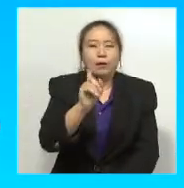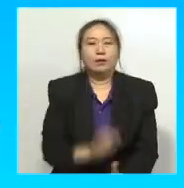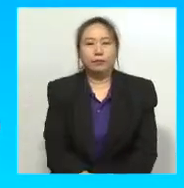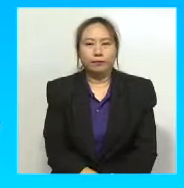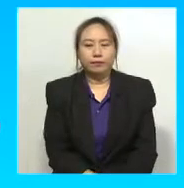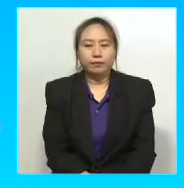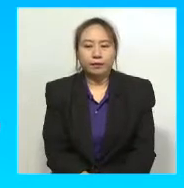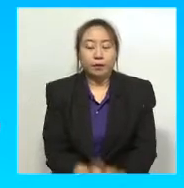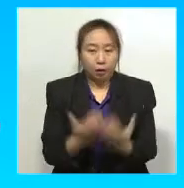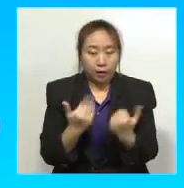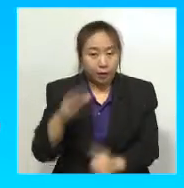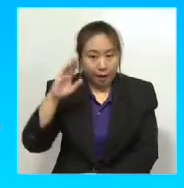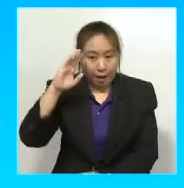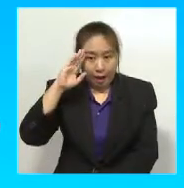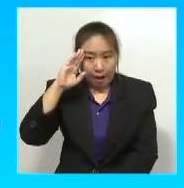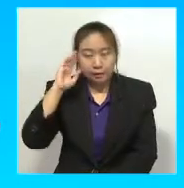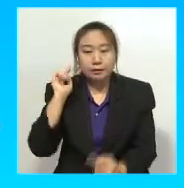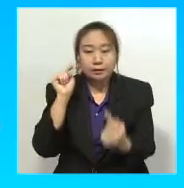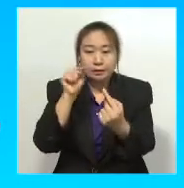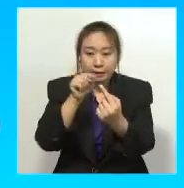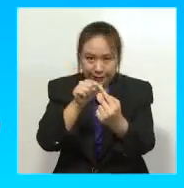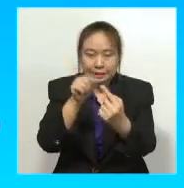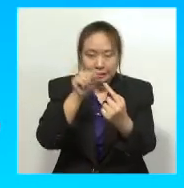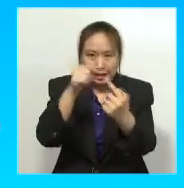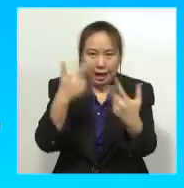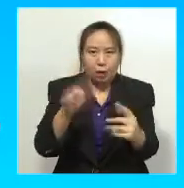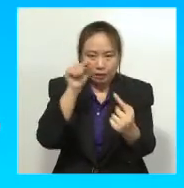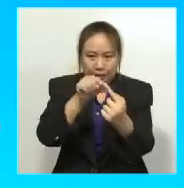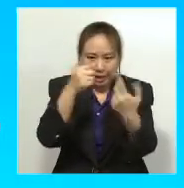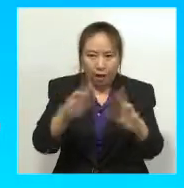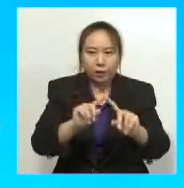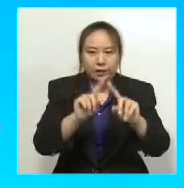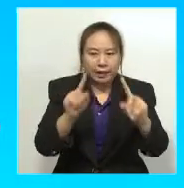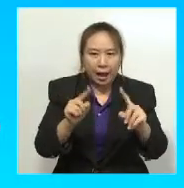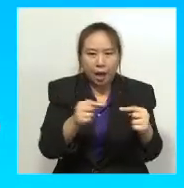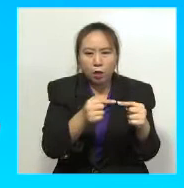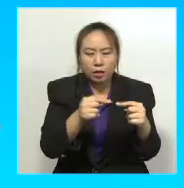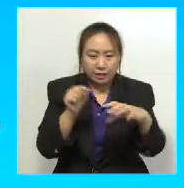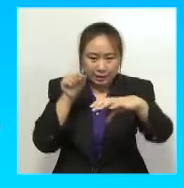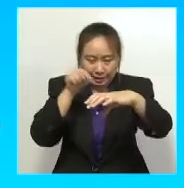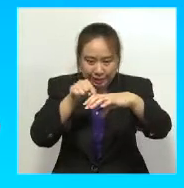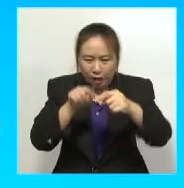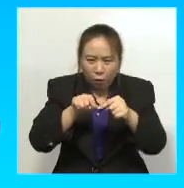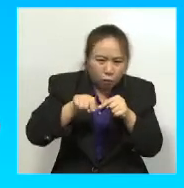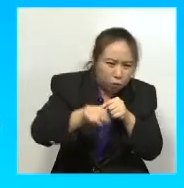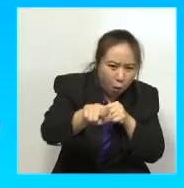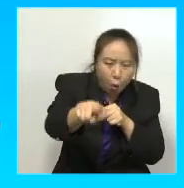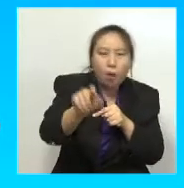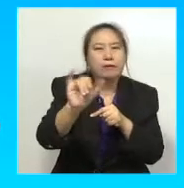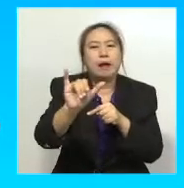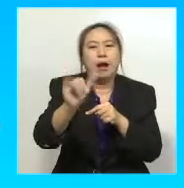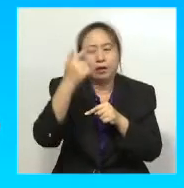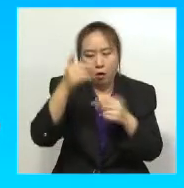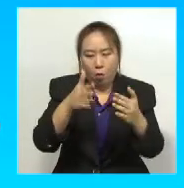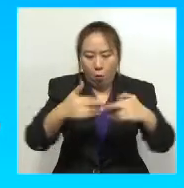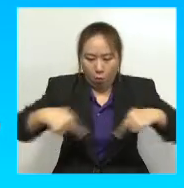ดที ่ตัวซิลเข้าไปถึงตรงนั้นแล้วแต่เขาไม่สามารถไปต่อได้ที่จะที่ห้องโถ